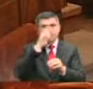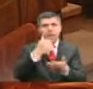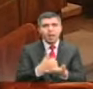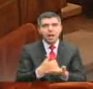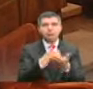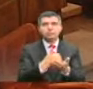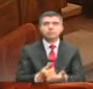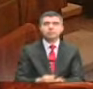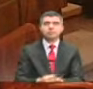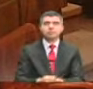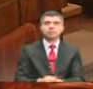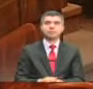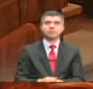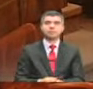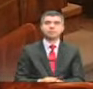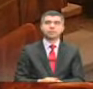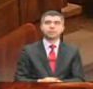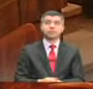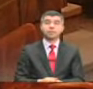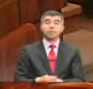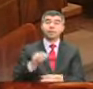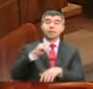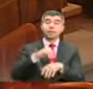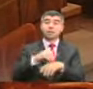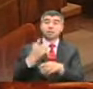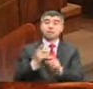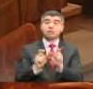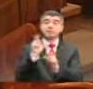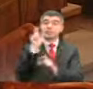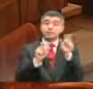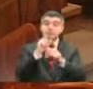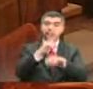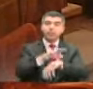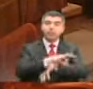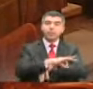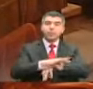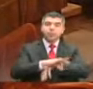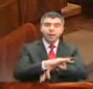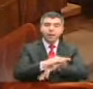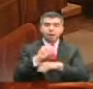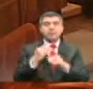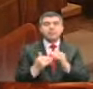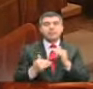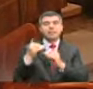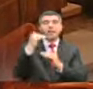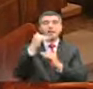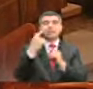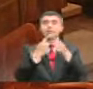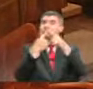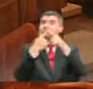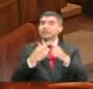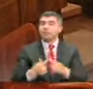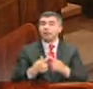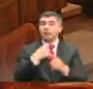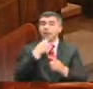اللازمه. لكن فيما يخص الموارد البشريه فانا قلت رغم نزيدوا في المناصب الماليه لان راه كنقول لك ملي